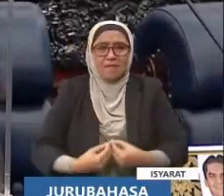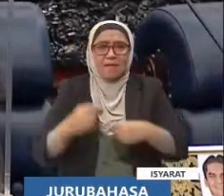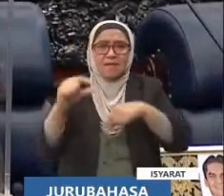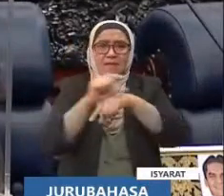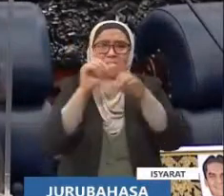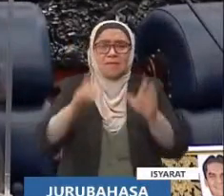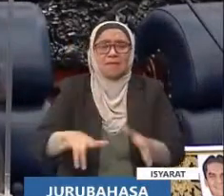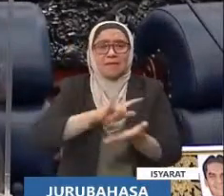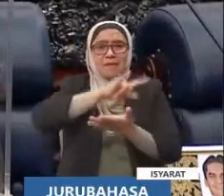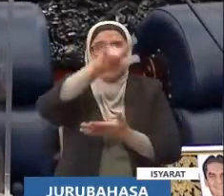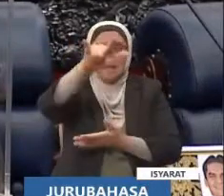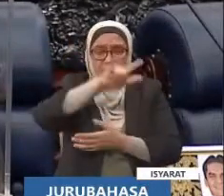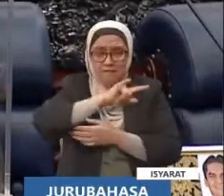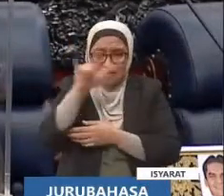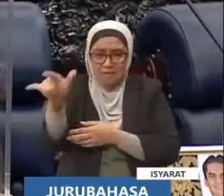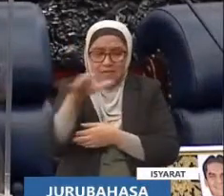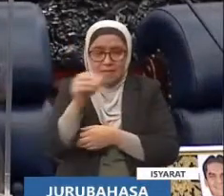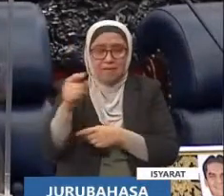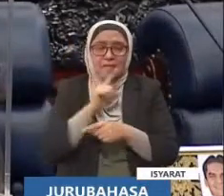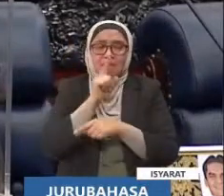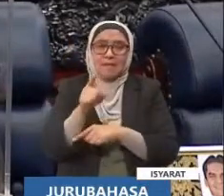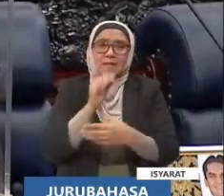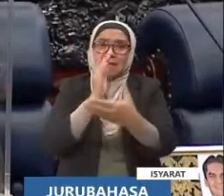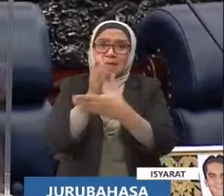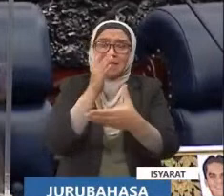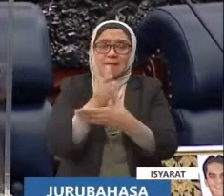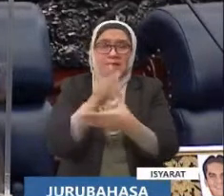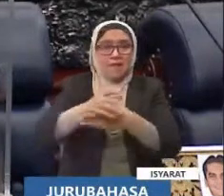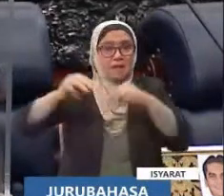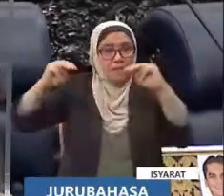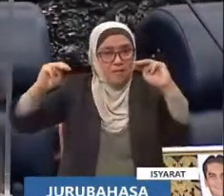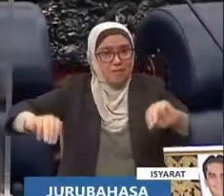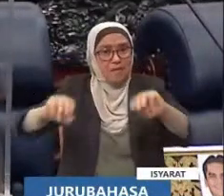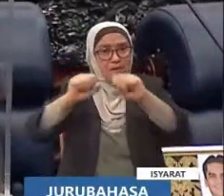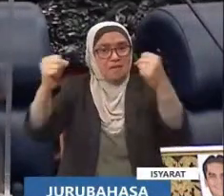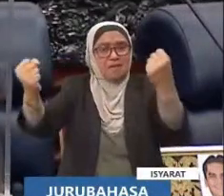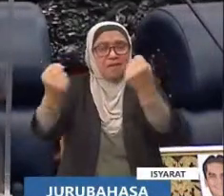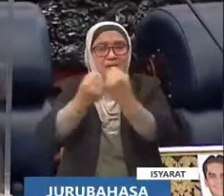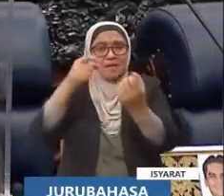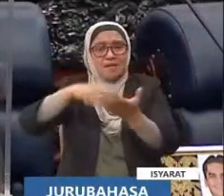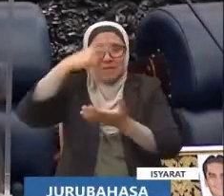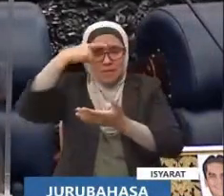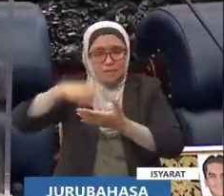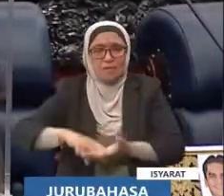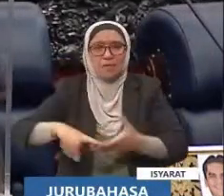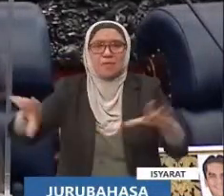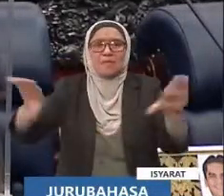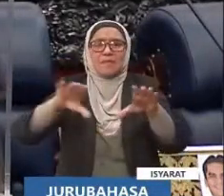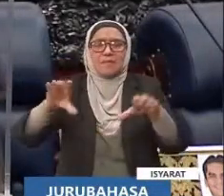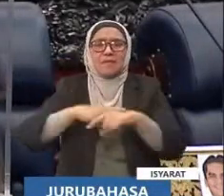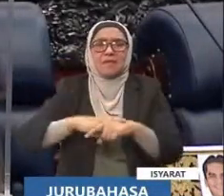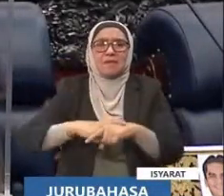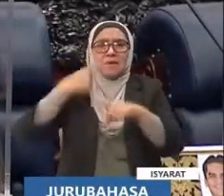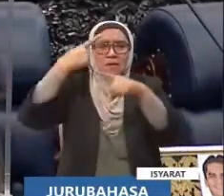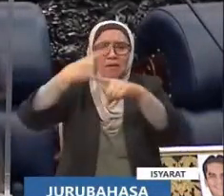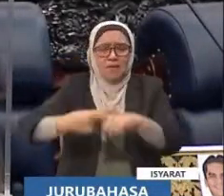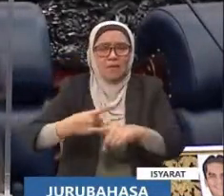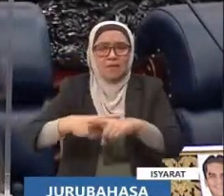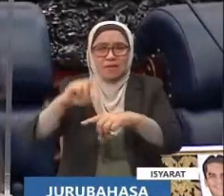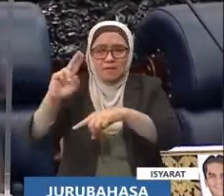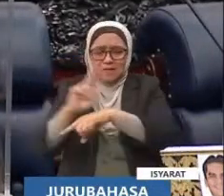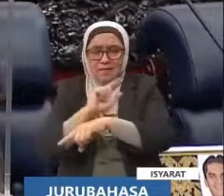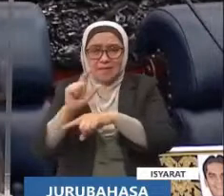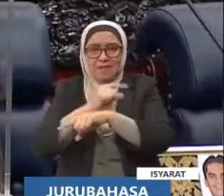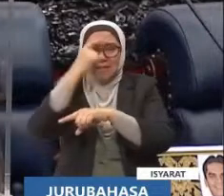secara langsung telah menjelaskan kemampuan Serikat penerbangan untuk mempraktikkan konsep-konsep sedation dalam penetapan harga Tambak